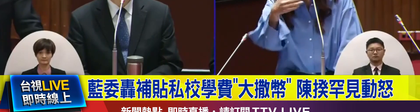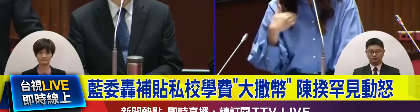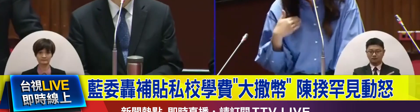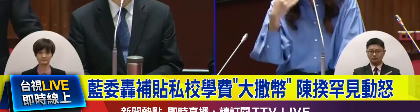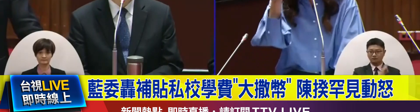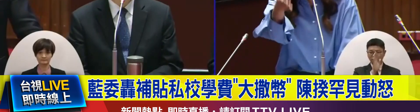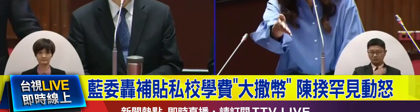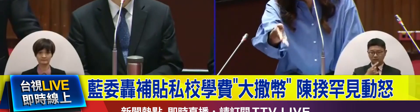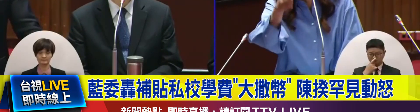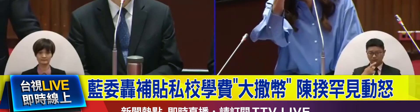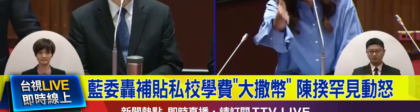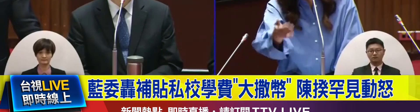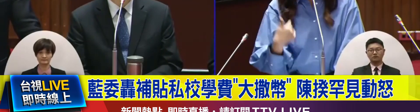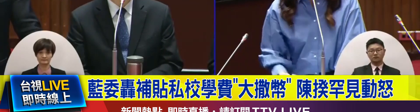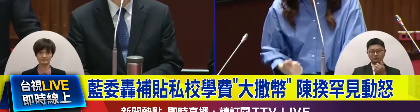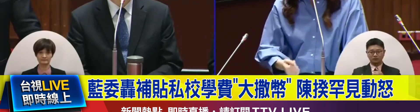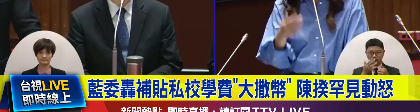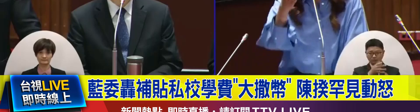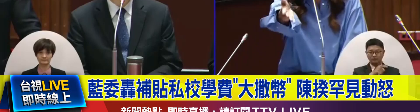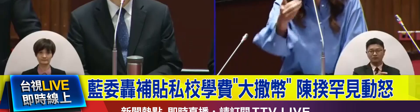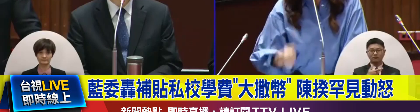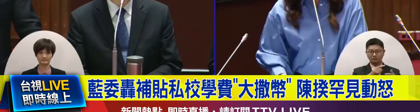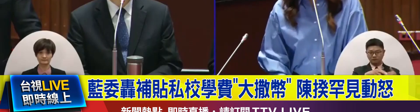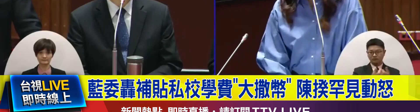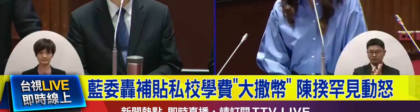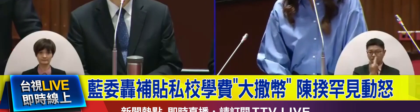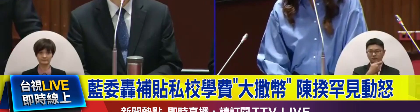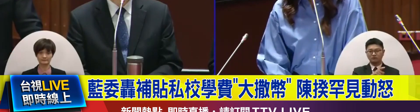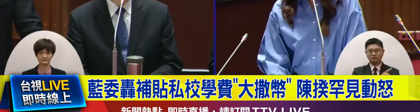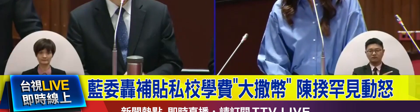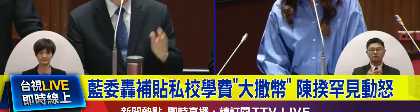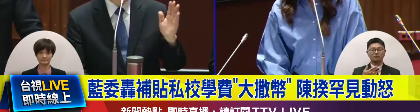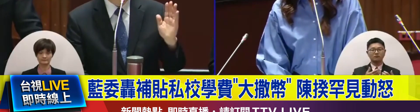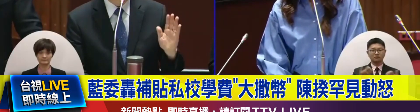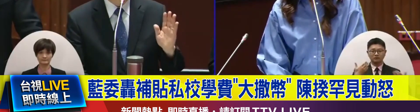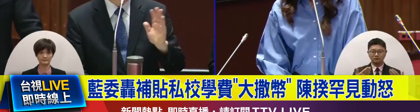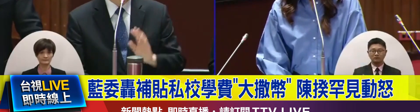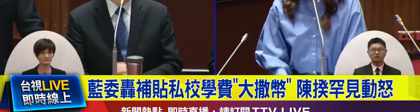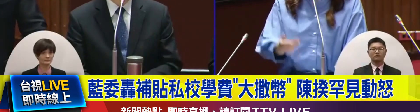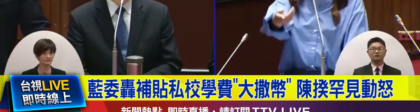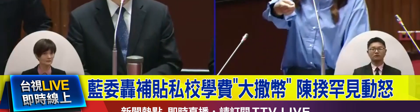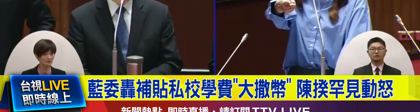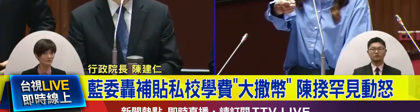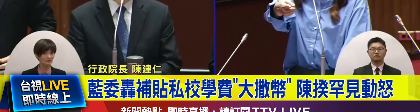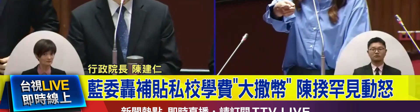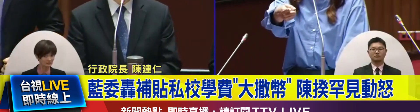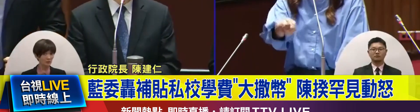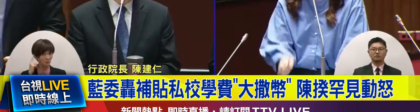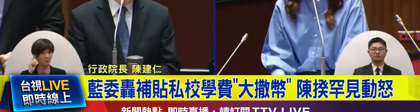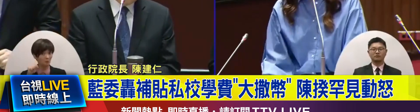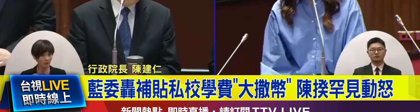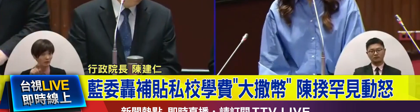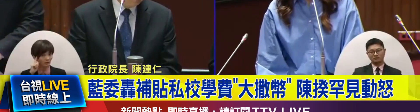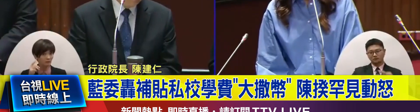度。现在是我在质询你，不是你在质询我。院长，你要搞清楚嘛！ 我要知道你不赞成，我才回答你啊！ 好，互相尊重啊！